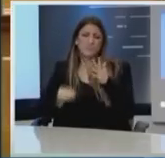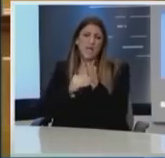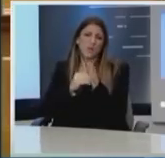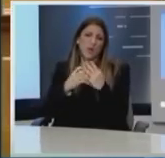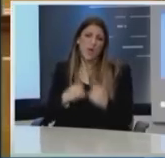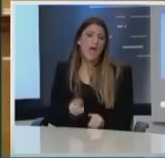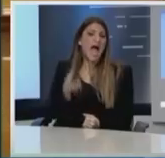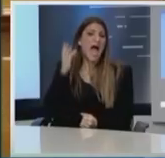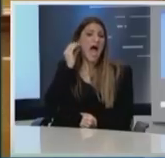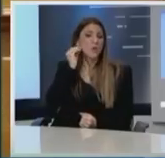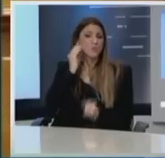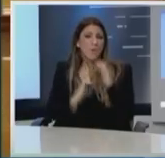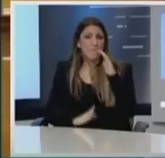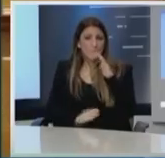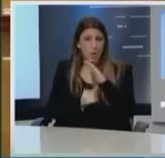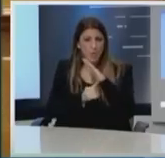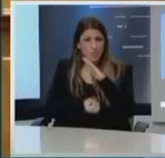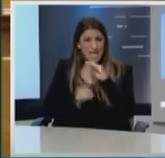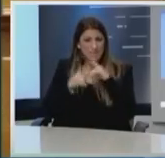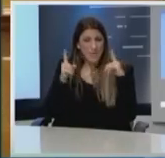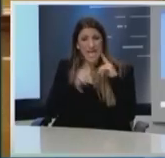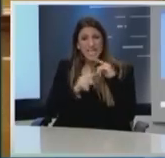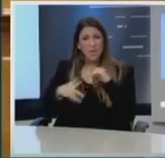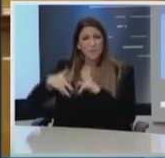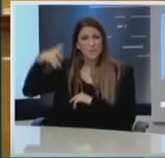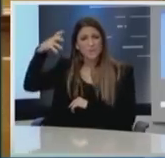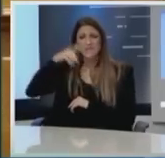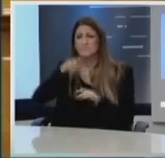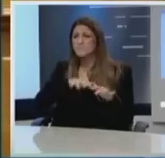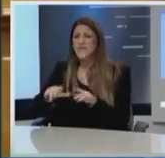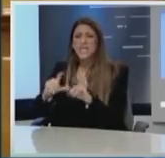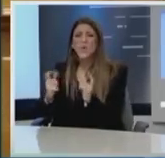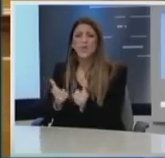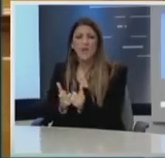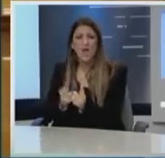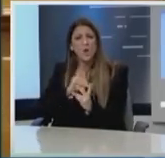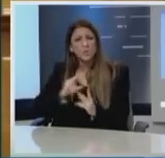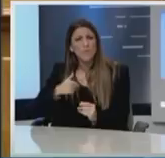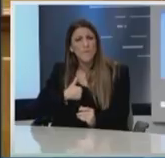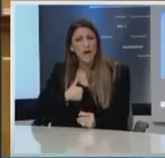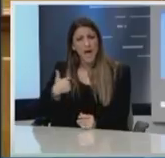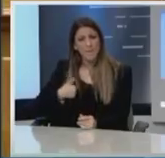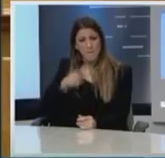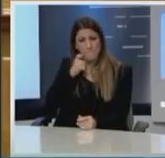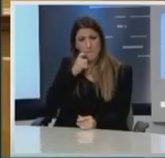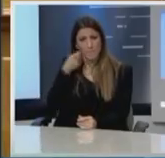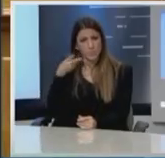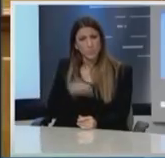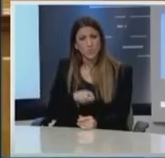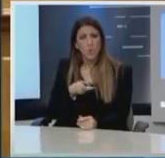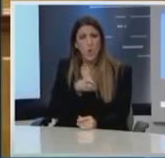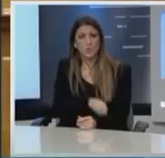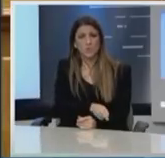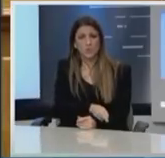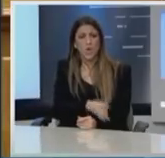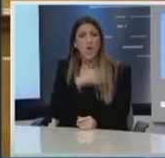κύριος Μητσοτάκης ότι επειδή στην οικογένειά μου, στη δικιά μου τι κάνετε. Εμένα σκοτώσατε τον πατέρα μου. Γιατί αποφασίσατε